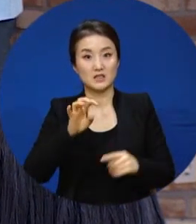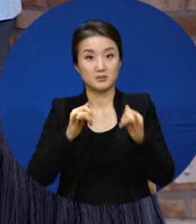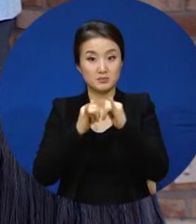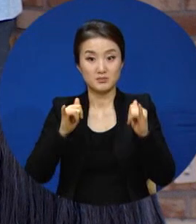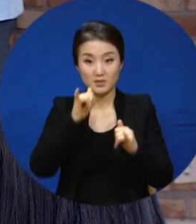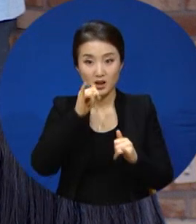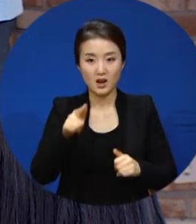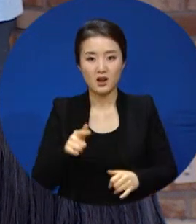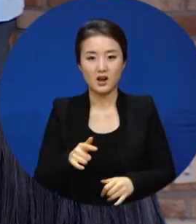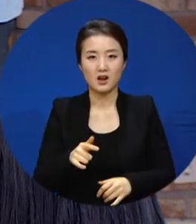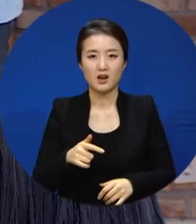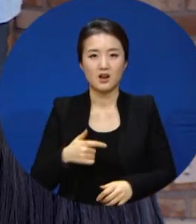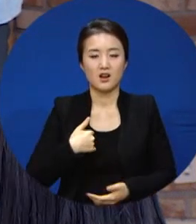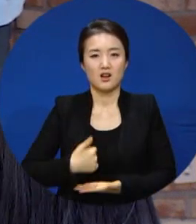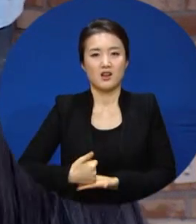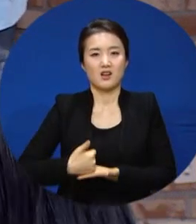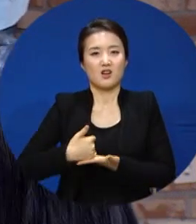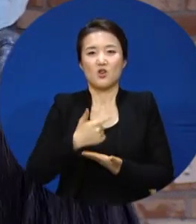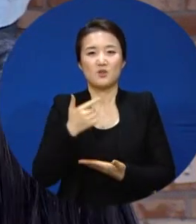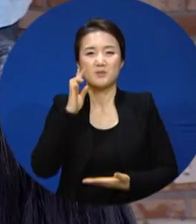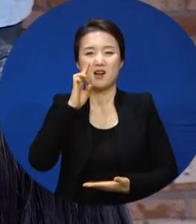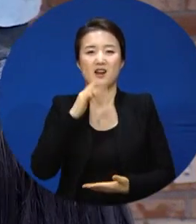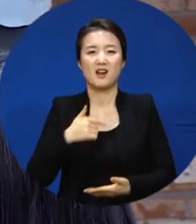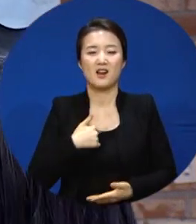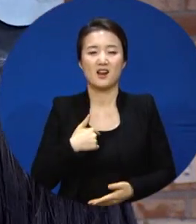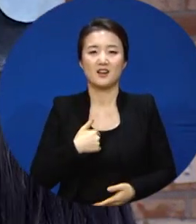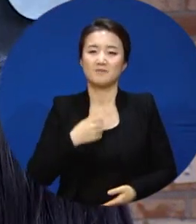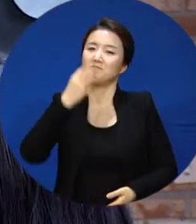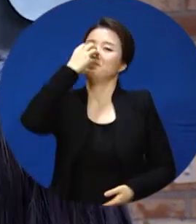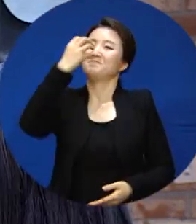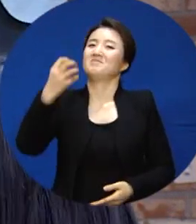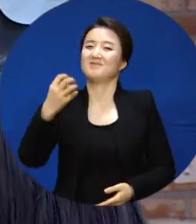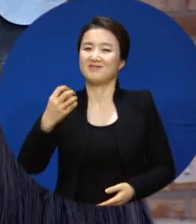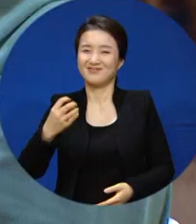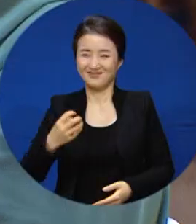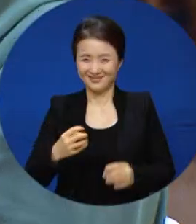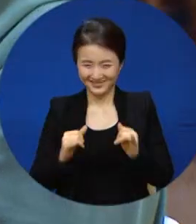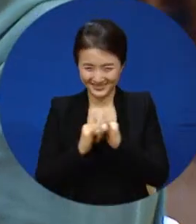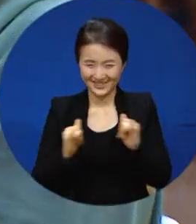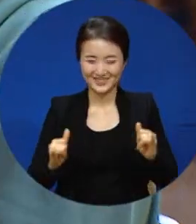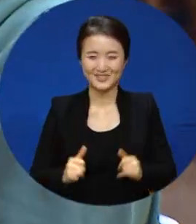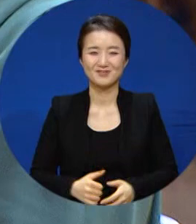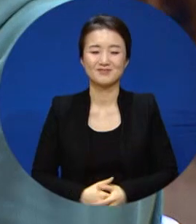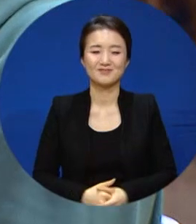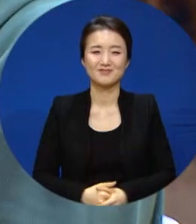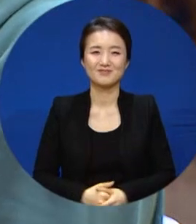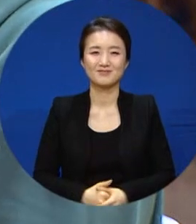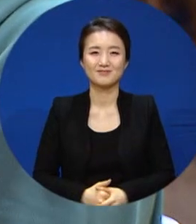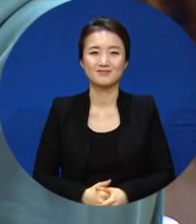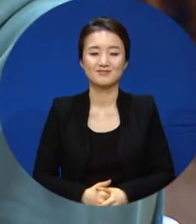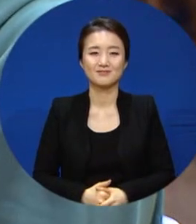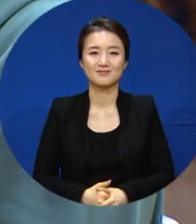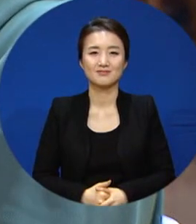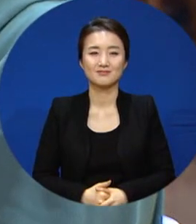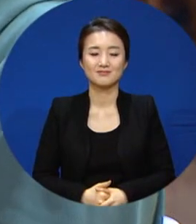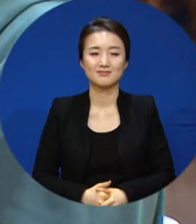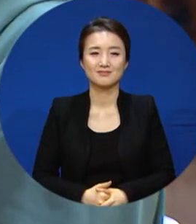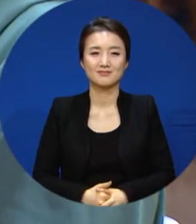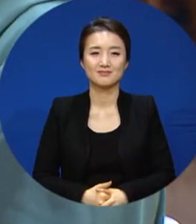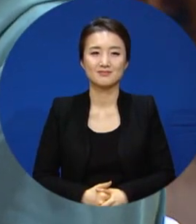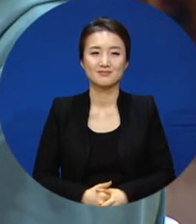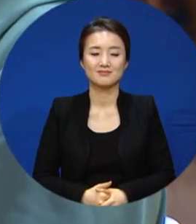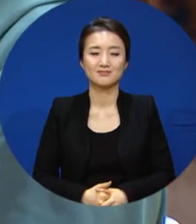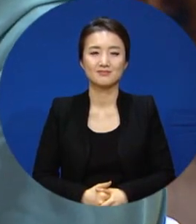자존감을 넘어서 거의 자만심 정도 가는 배 대단한 자기의 만족 있는 사람들이죠 이렇게 볼 수가 있어요 근데